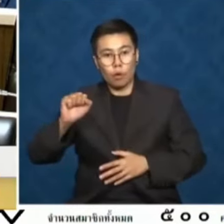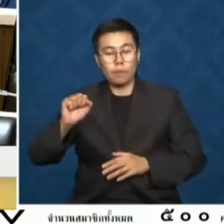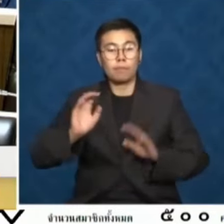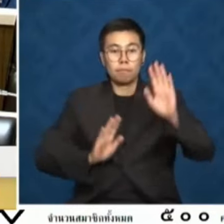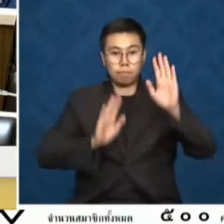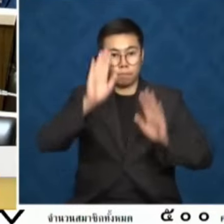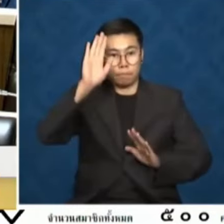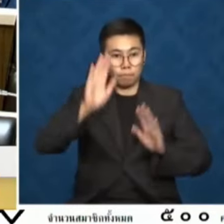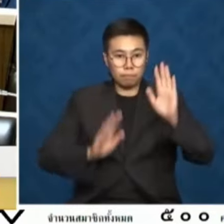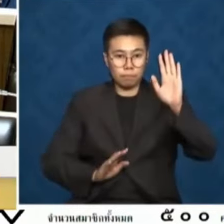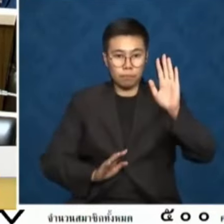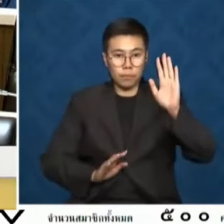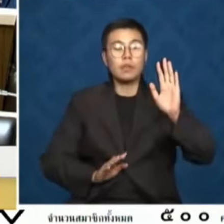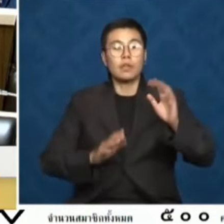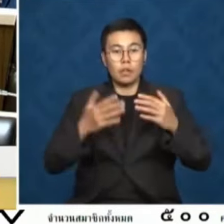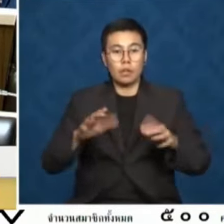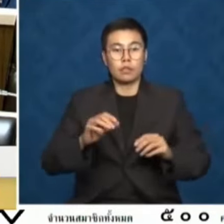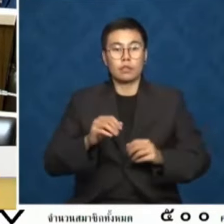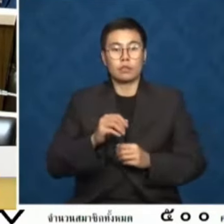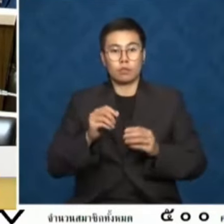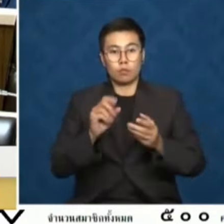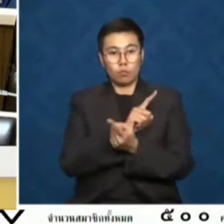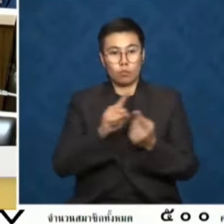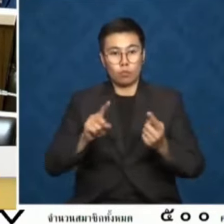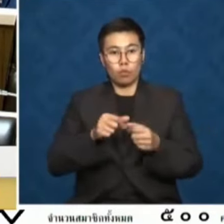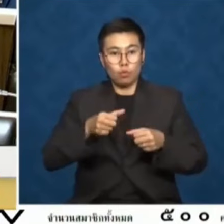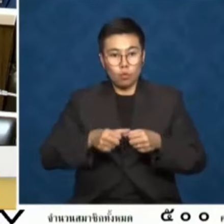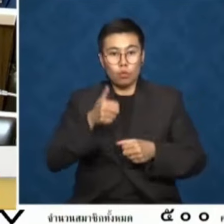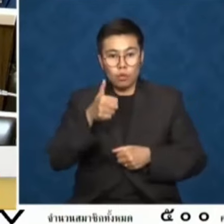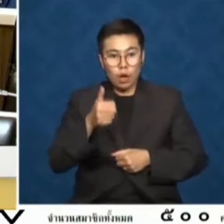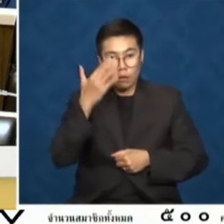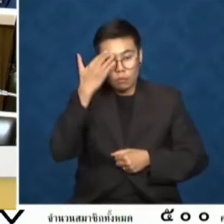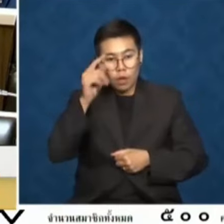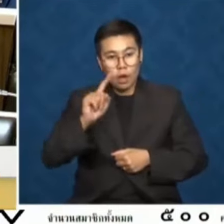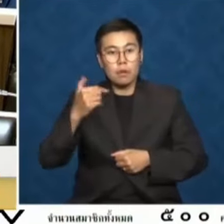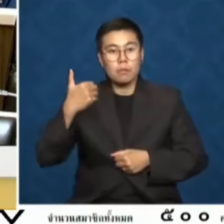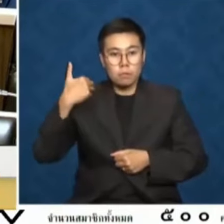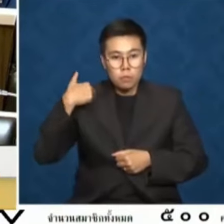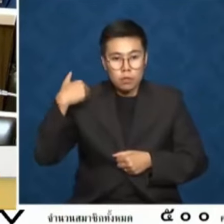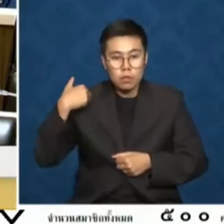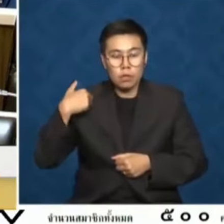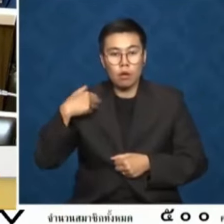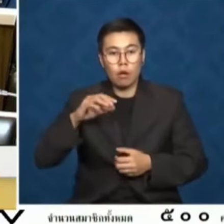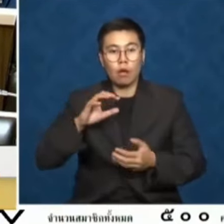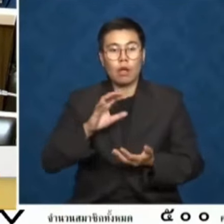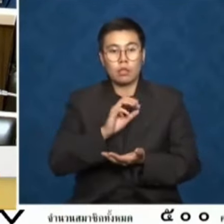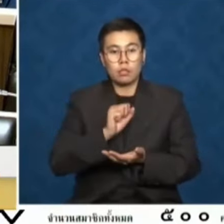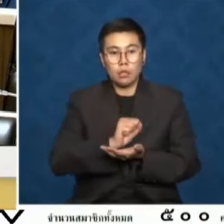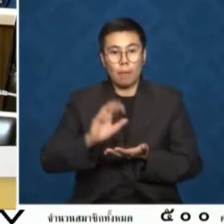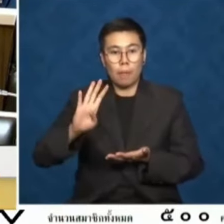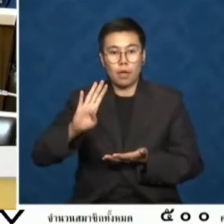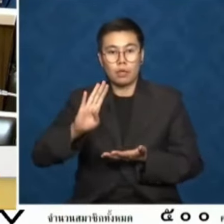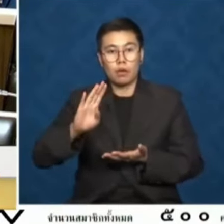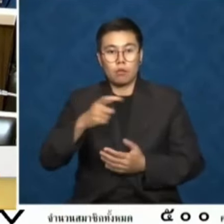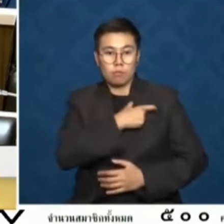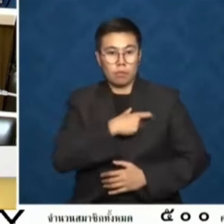นะครับและสังคมเราอยู่ได้คือสังคมประชาธิปไตยโดยมีสถาบันพระมหากษัต